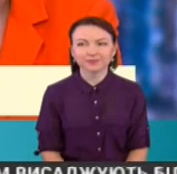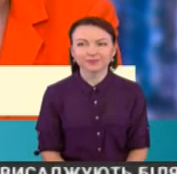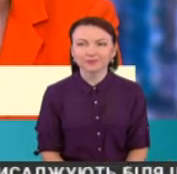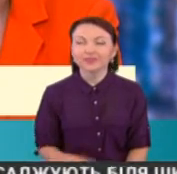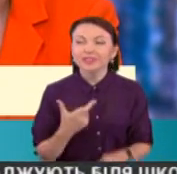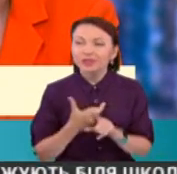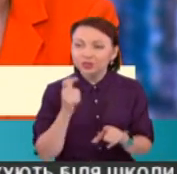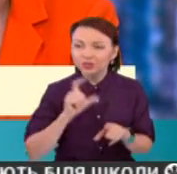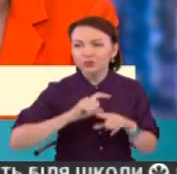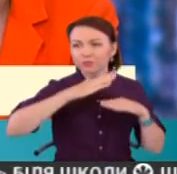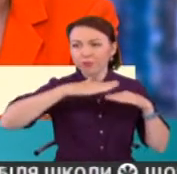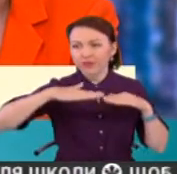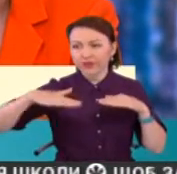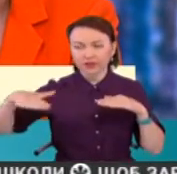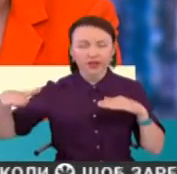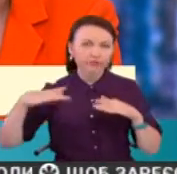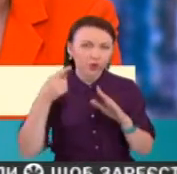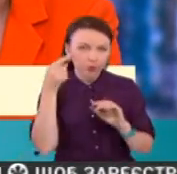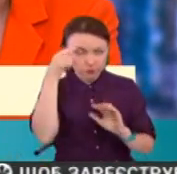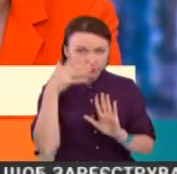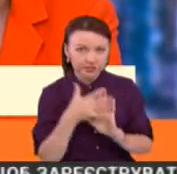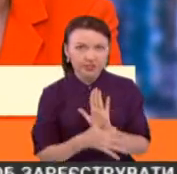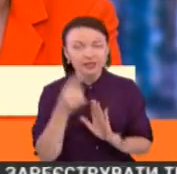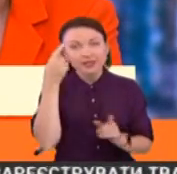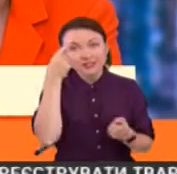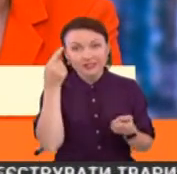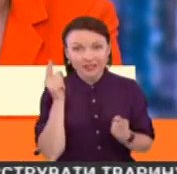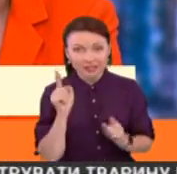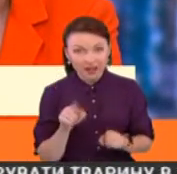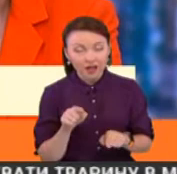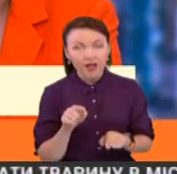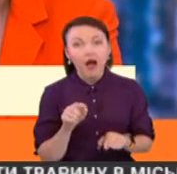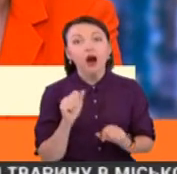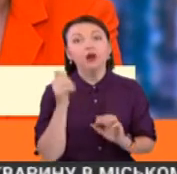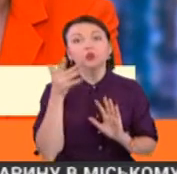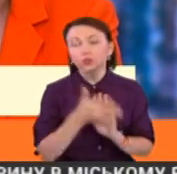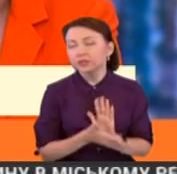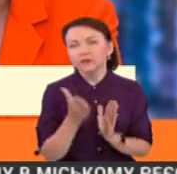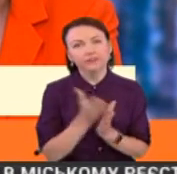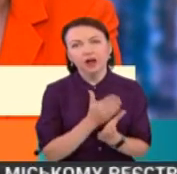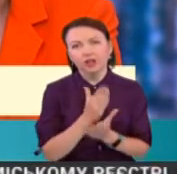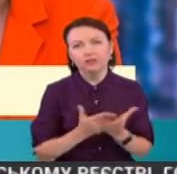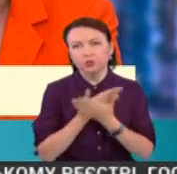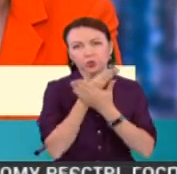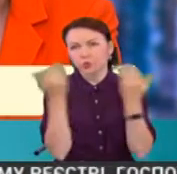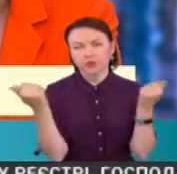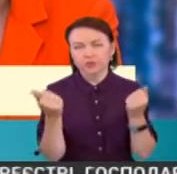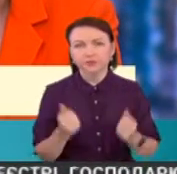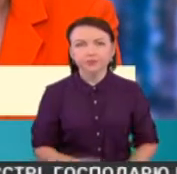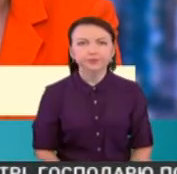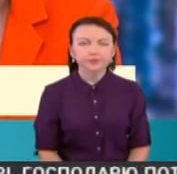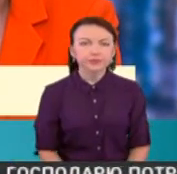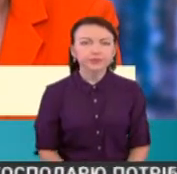Дуже поверхневе розуміння, знання, а розуміння взагалі відсутнє,